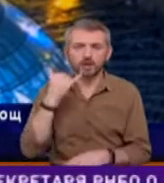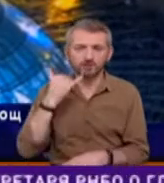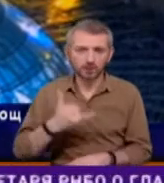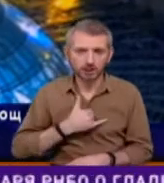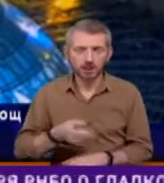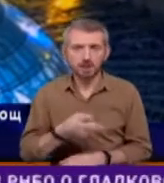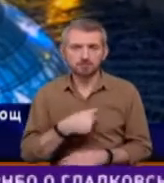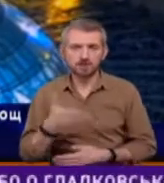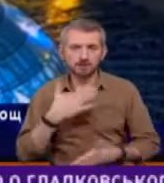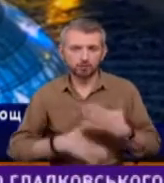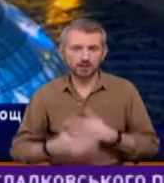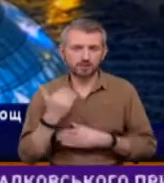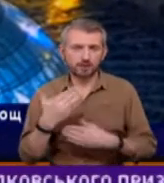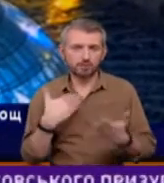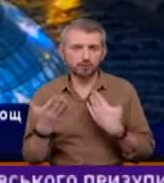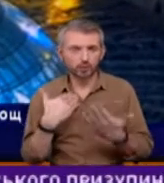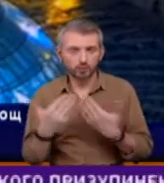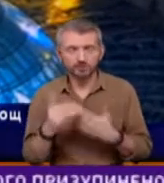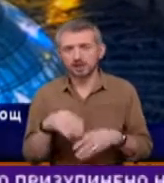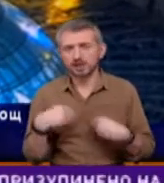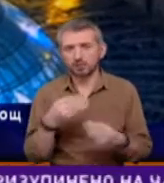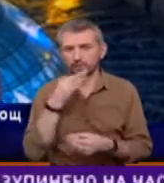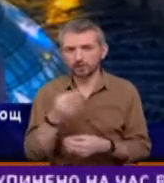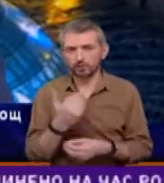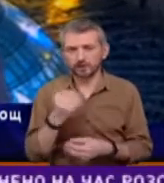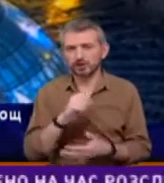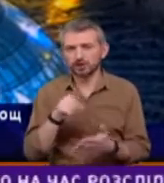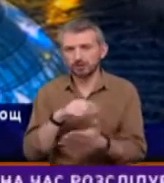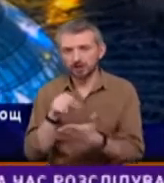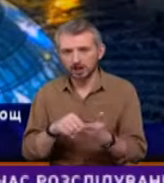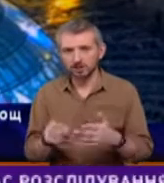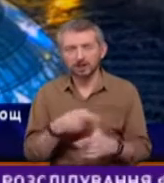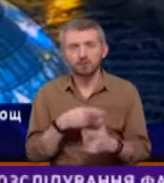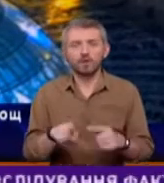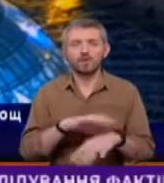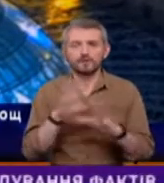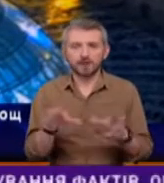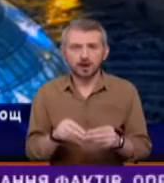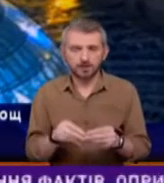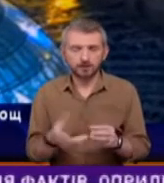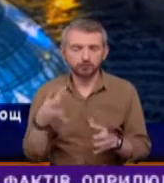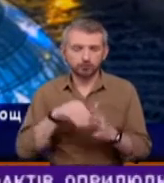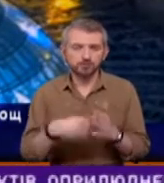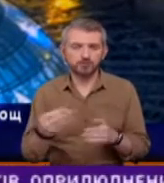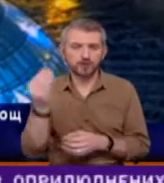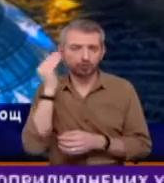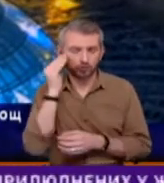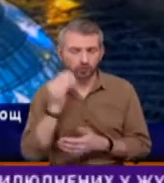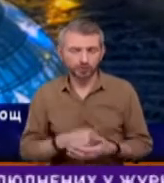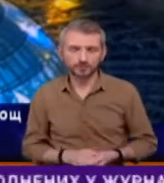ми залюбки з вами поспілкуємося і дамо відповіді на ваше запитання або взагалі долучимо вашу думку до нашої